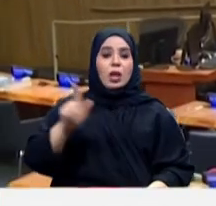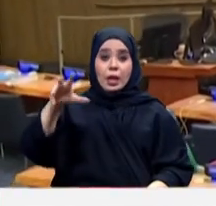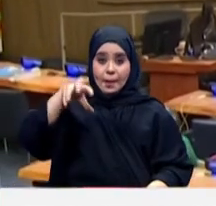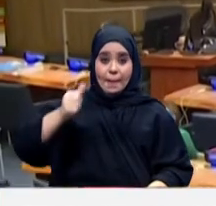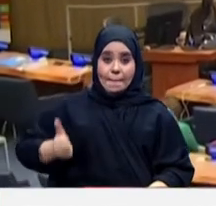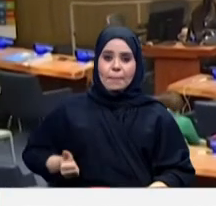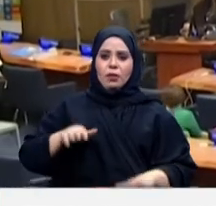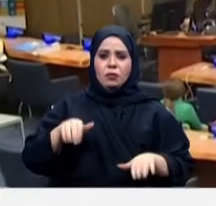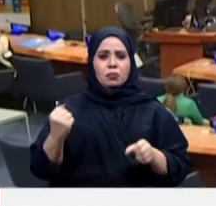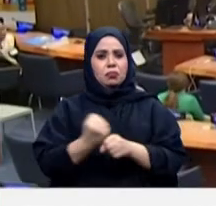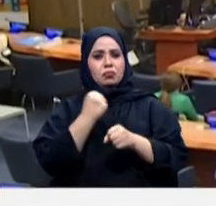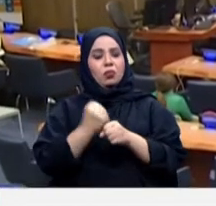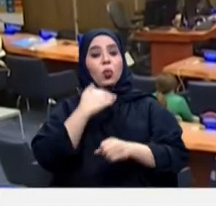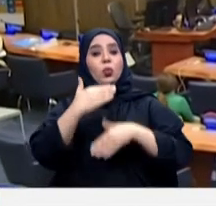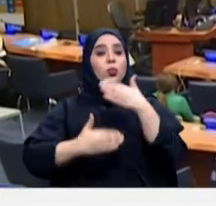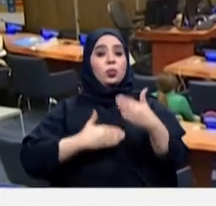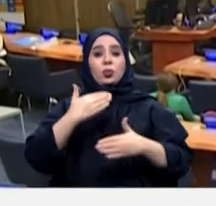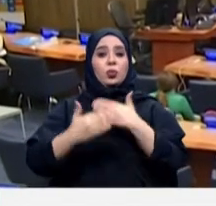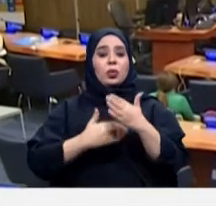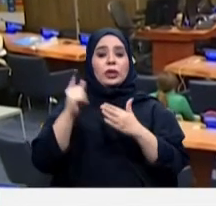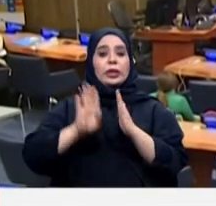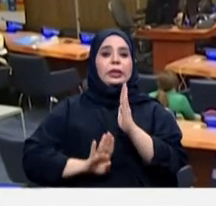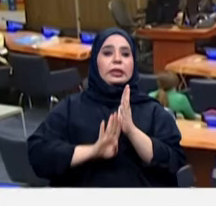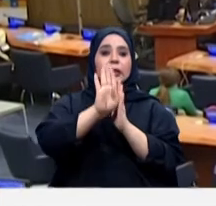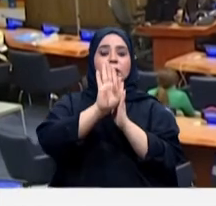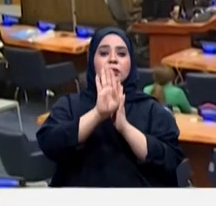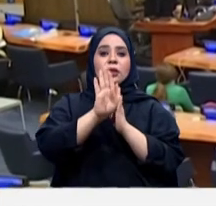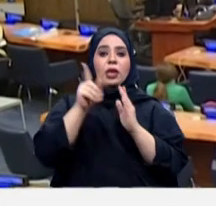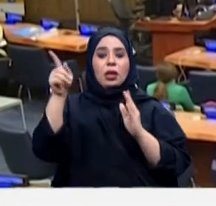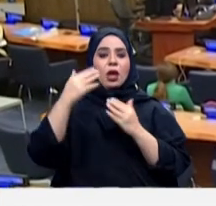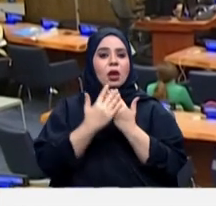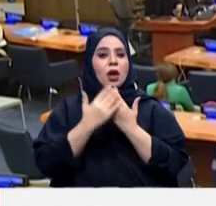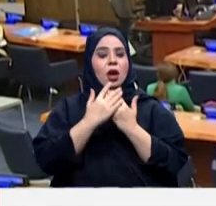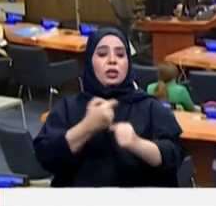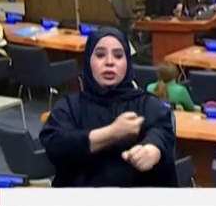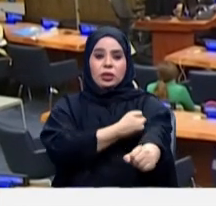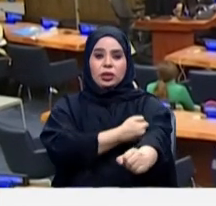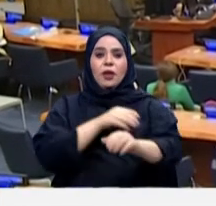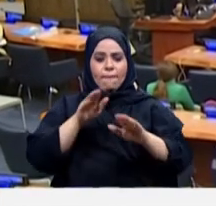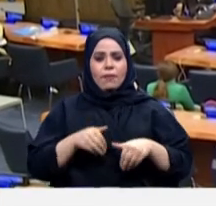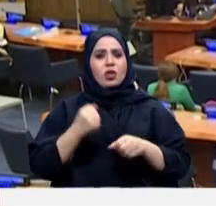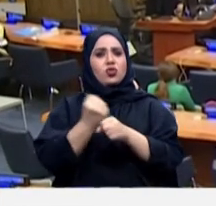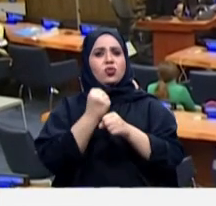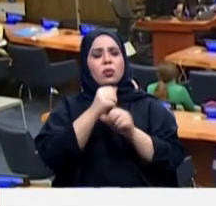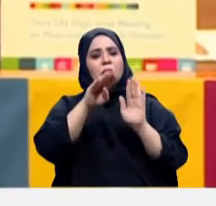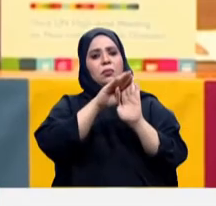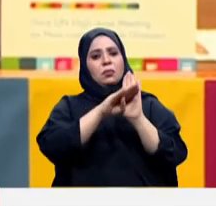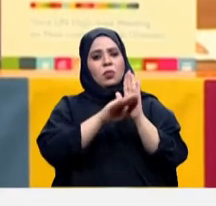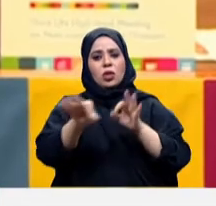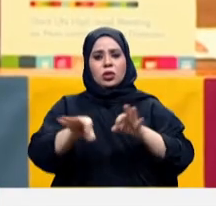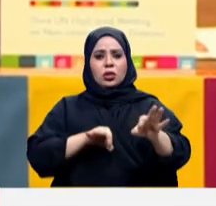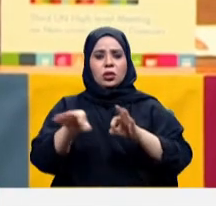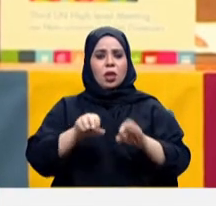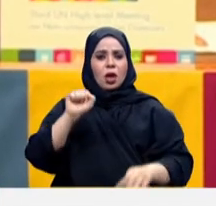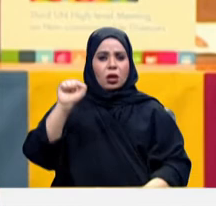تعمل بشكل متواصل على تطوير قطاع الرعاية الصحية عبر تطبيق الخطة الوطنية للصحة. أعطت